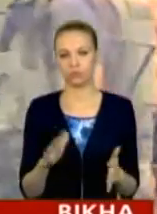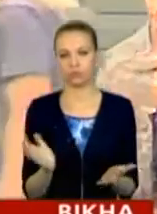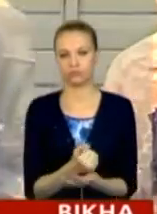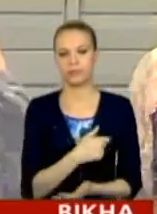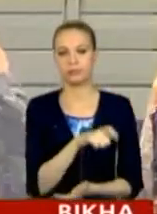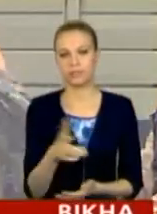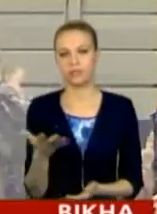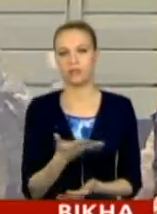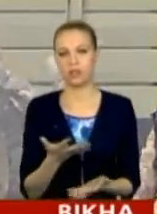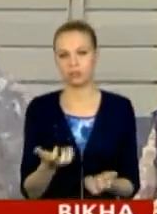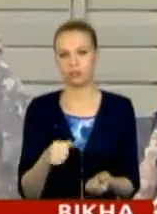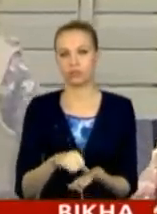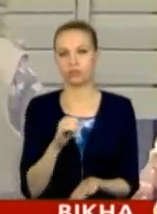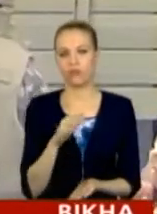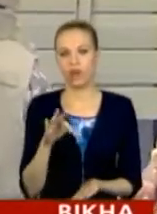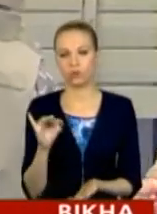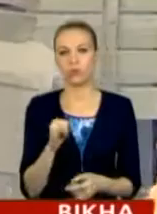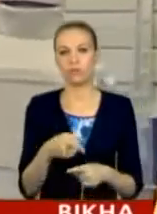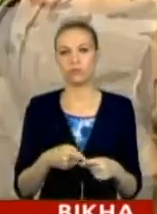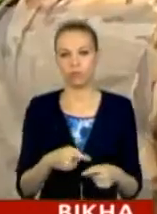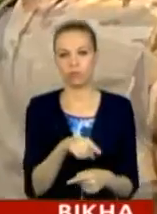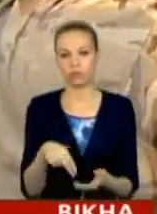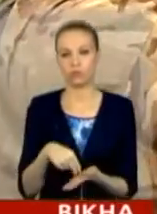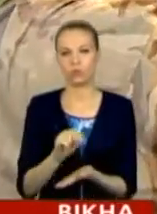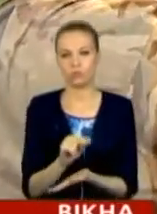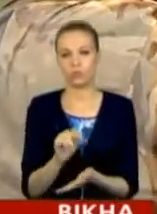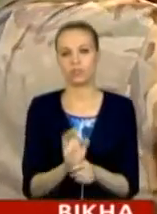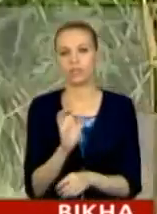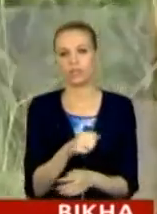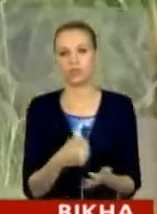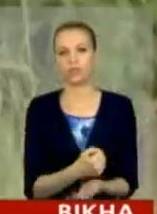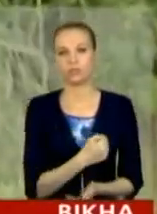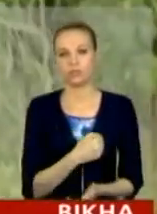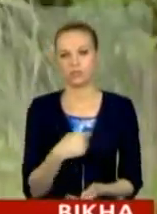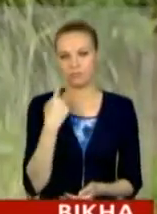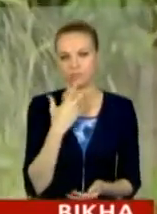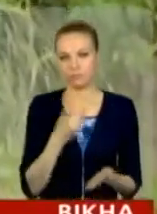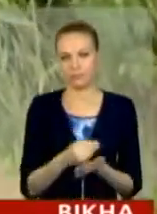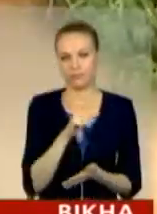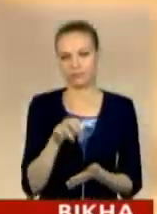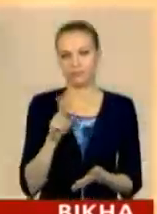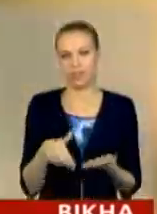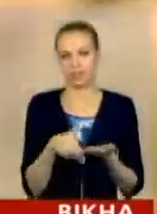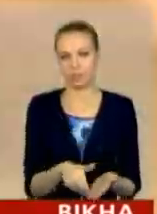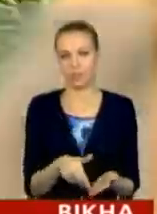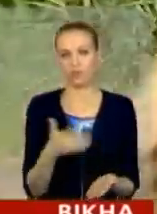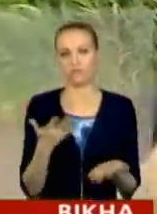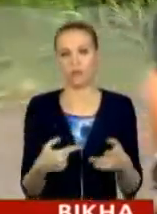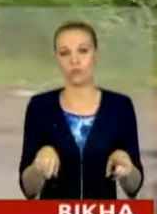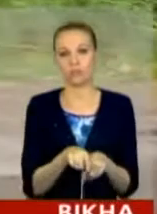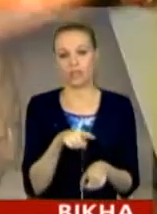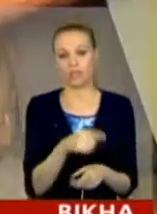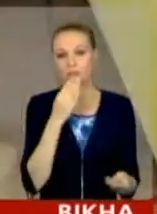які беруть участь в АТО. І то половину з них купили, надіслали до війська приватні особи як допомогу. Ймовірно, саме